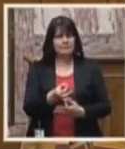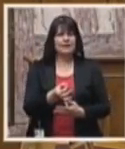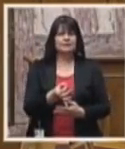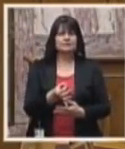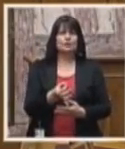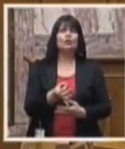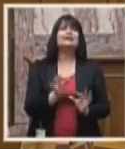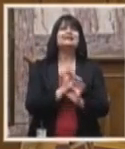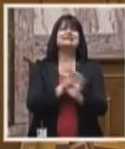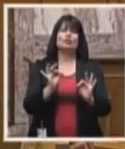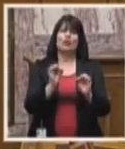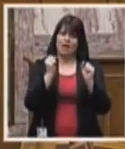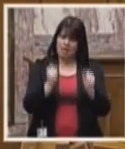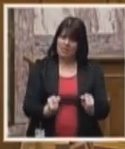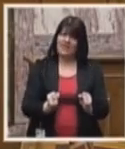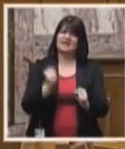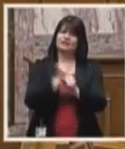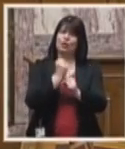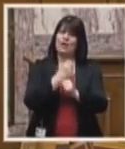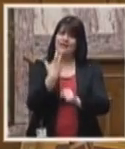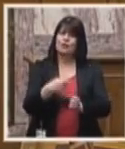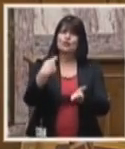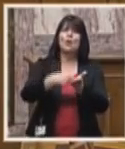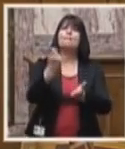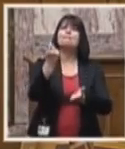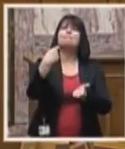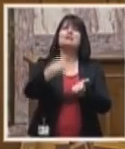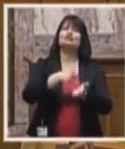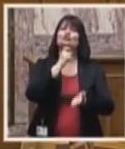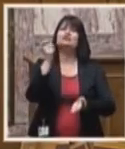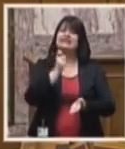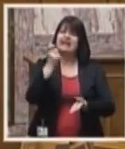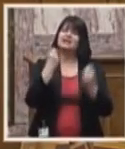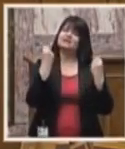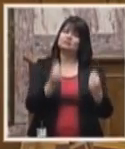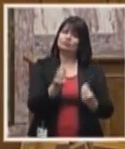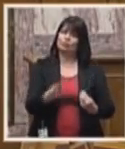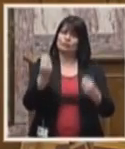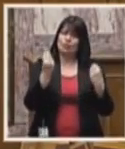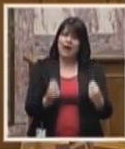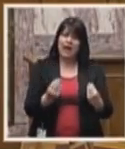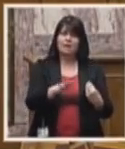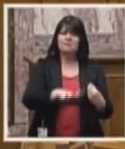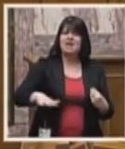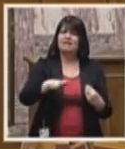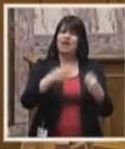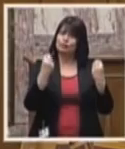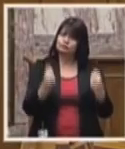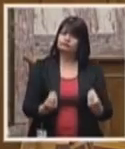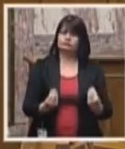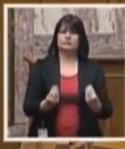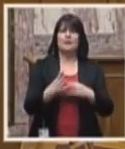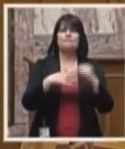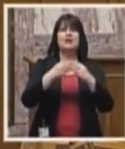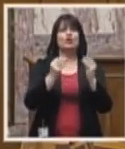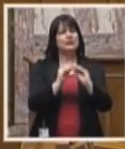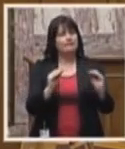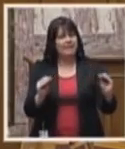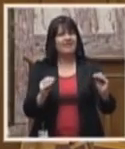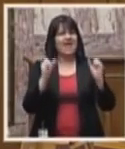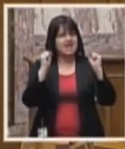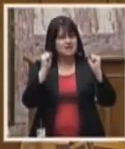εγγυημένες δουλειές και για καλύτερους μισθούς και για καλύτερες συντάξεις και για καλύτερο περιβάλλον, για εγγυημένη και ποιοτική παιδεία και